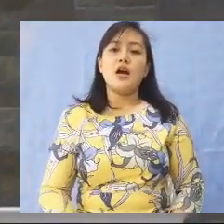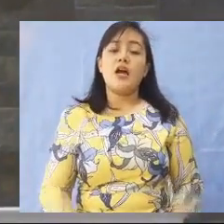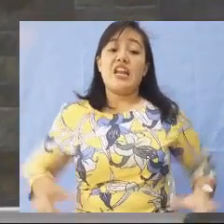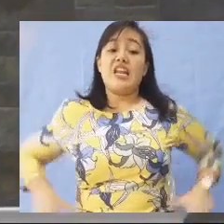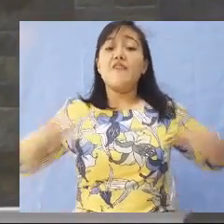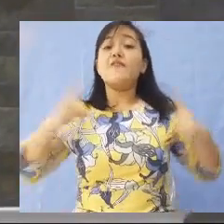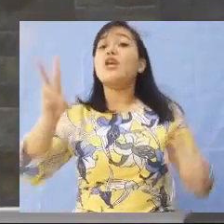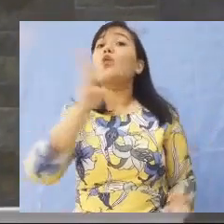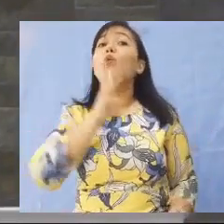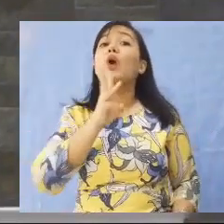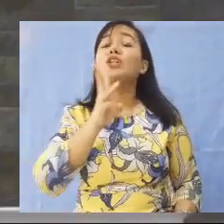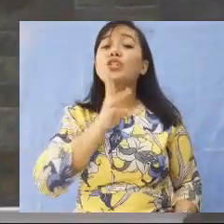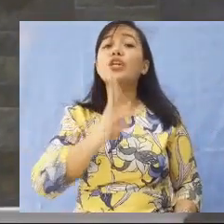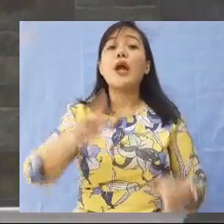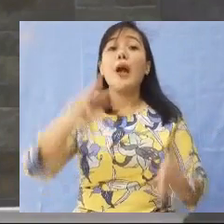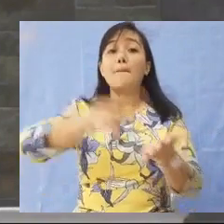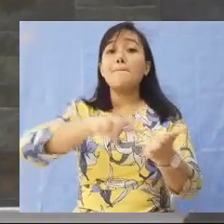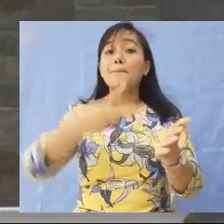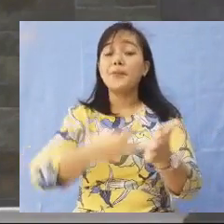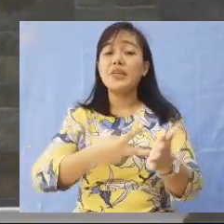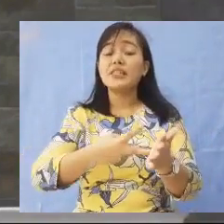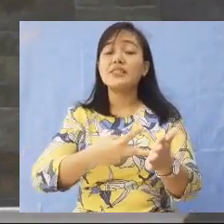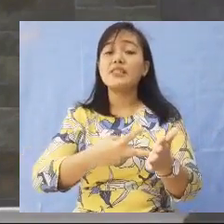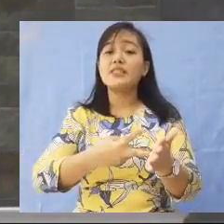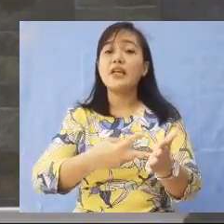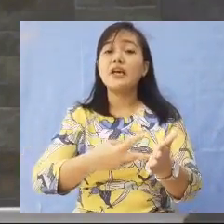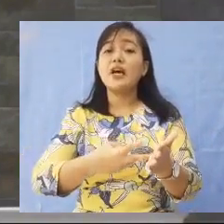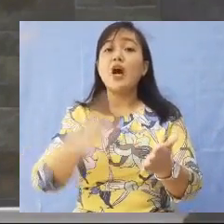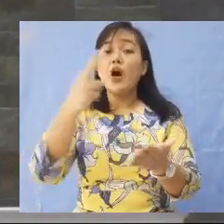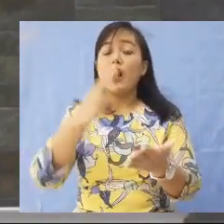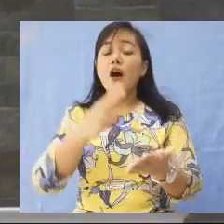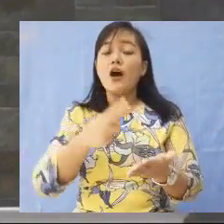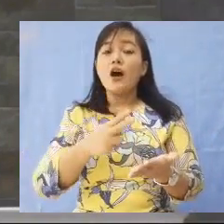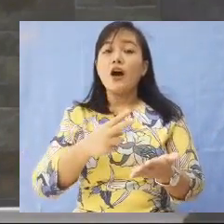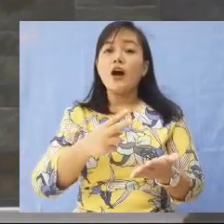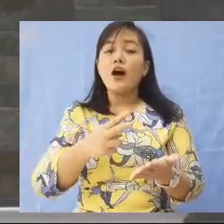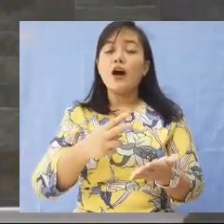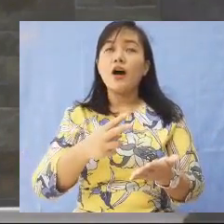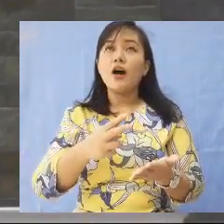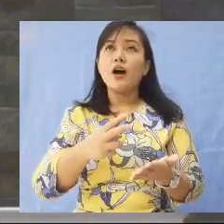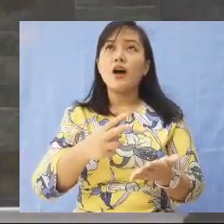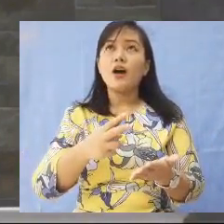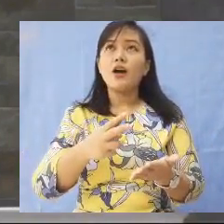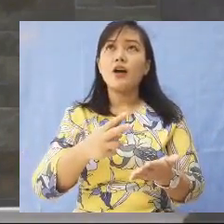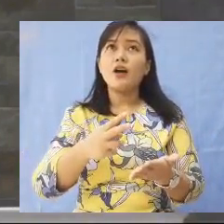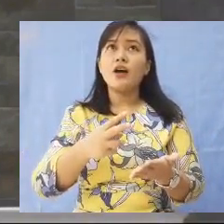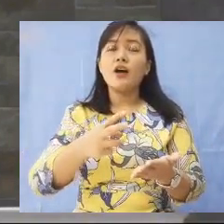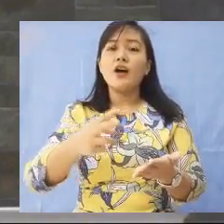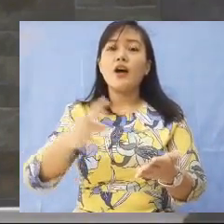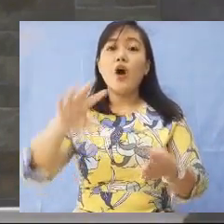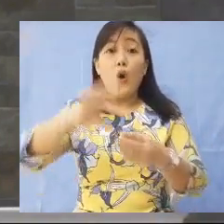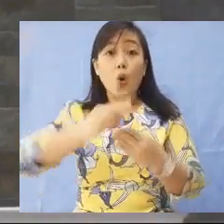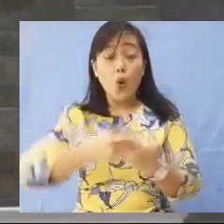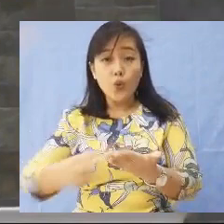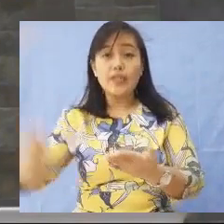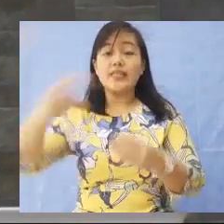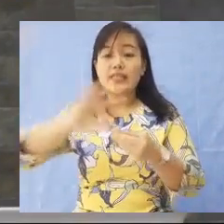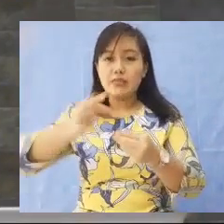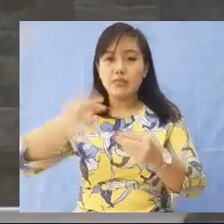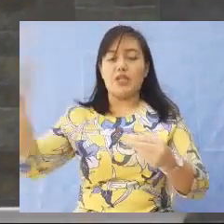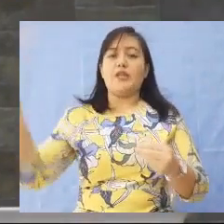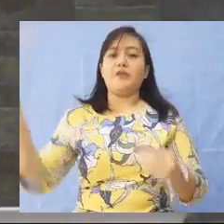yung water? Water is for washing. Water is for cleansing. Water is